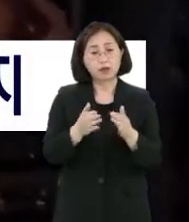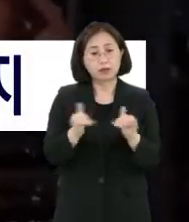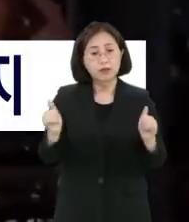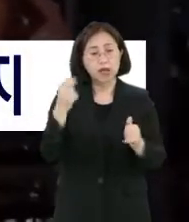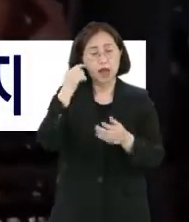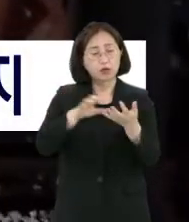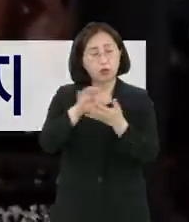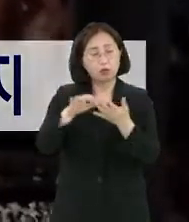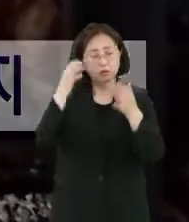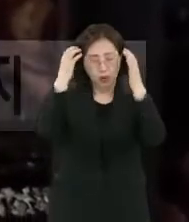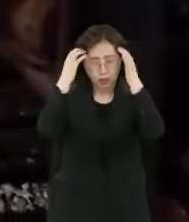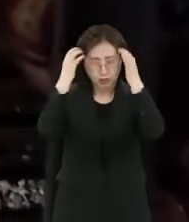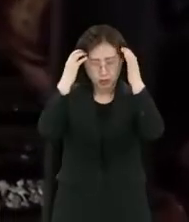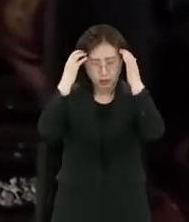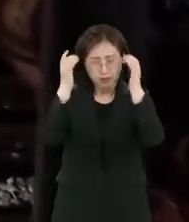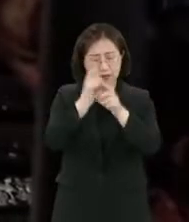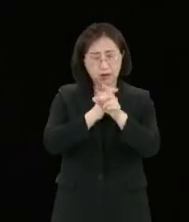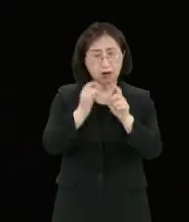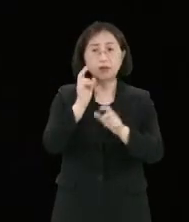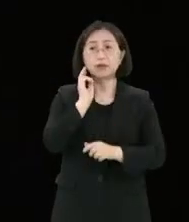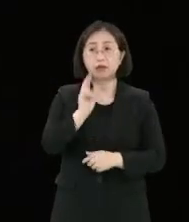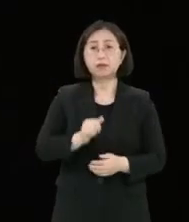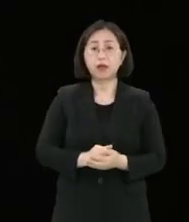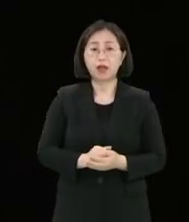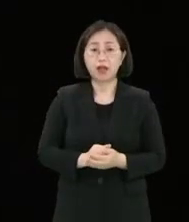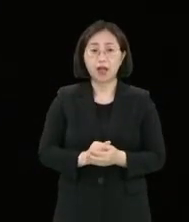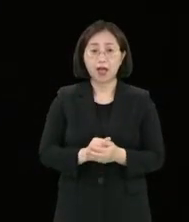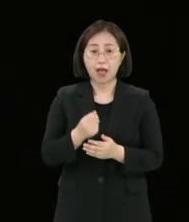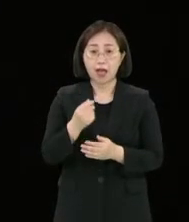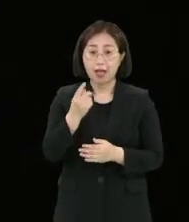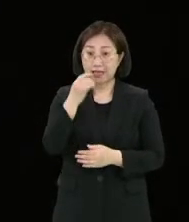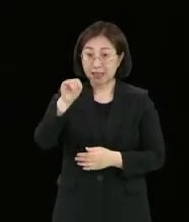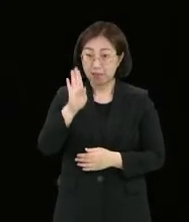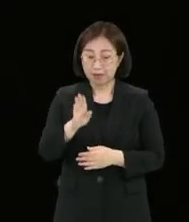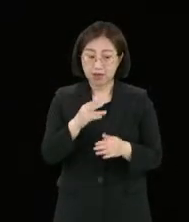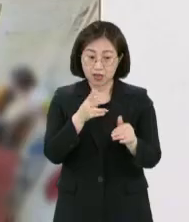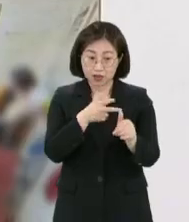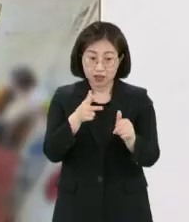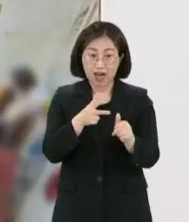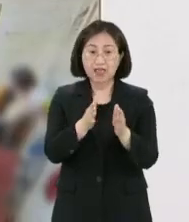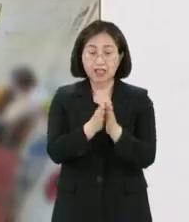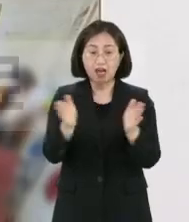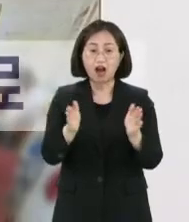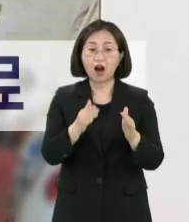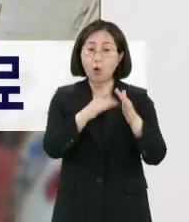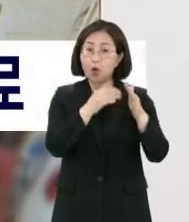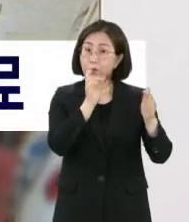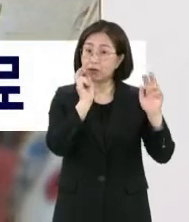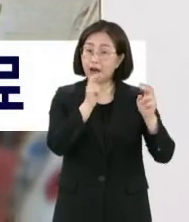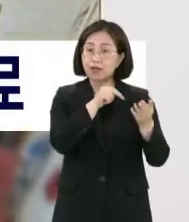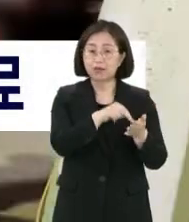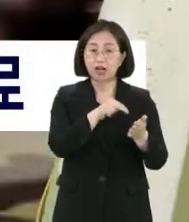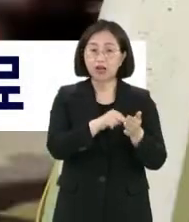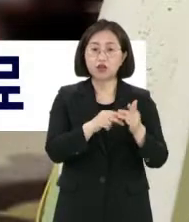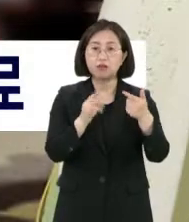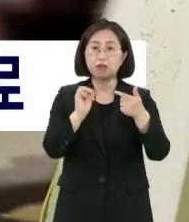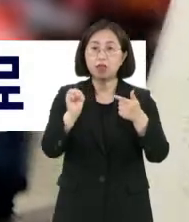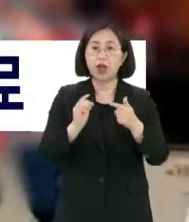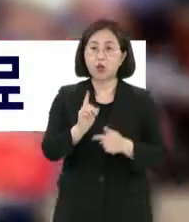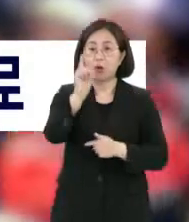소음 고통은 더 길어질 전망입니다. 취재가 시작되자 철도공단 측은 뒤늦게 6m 높이의 에어방음벽과